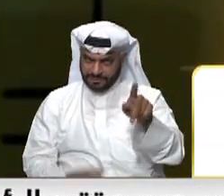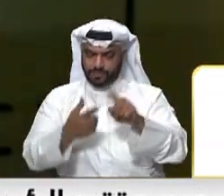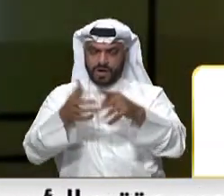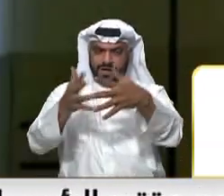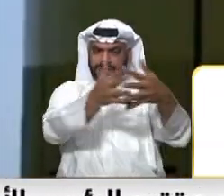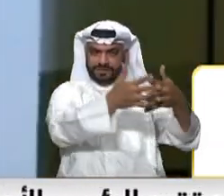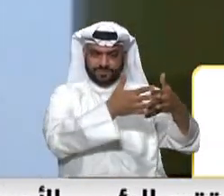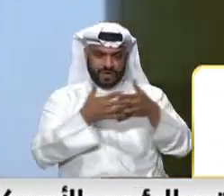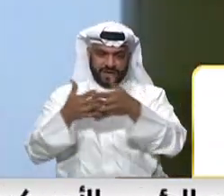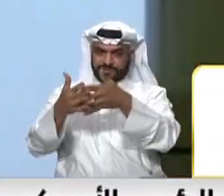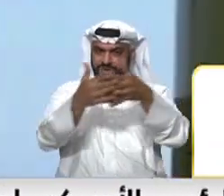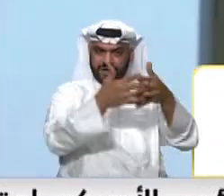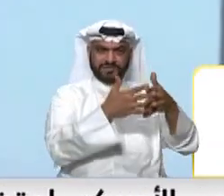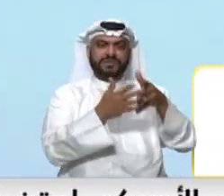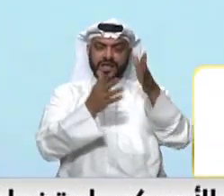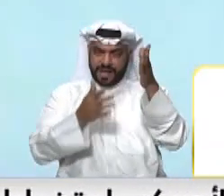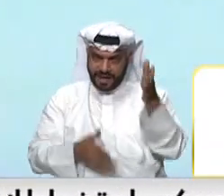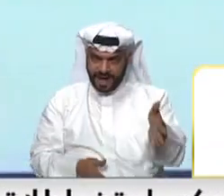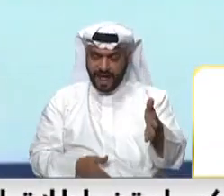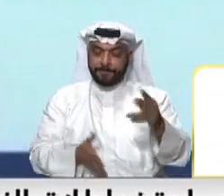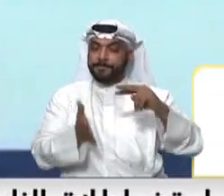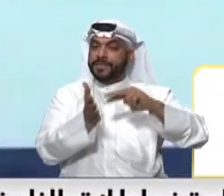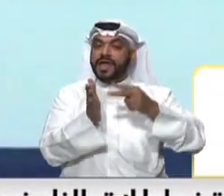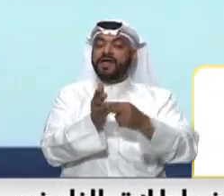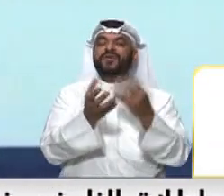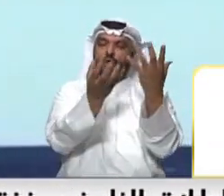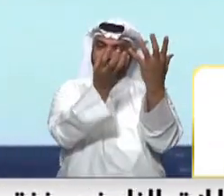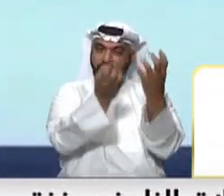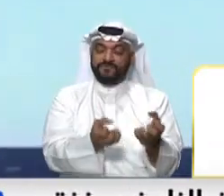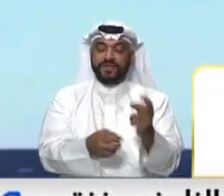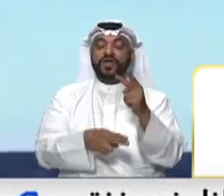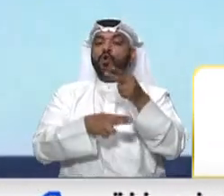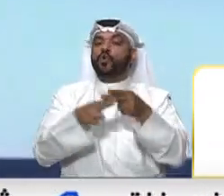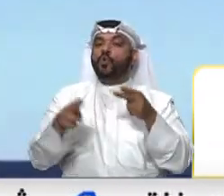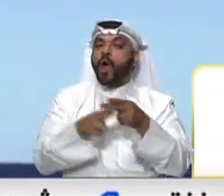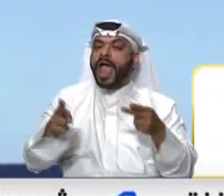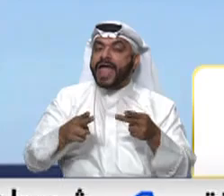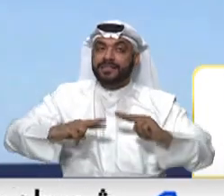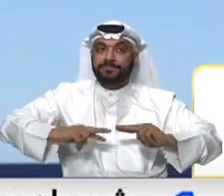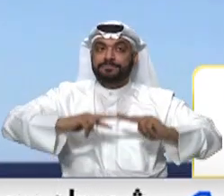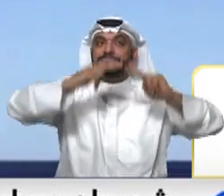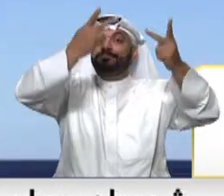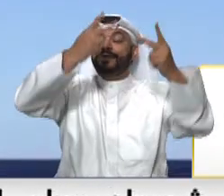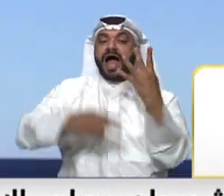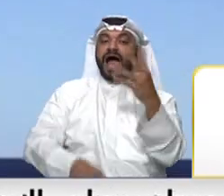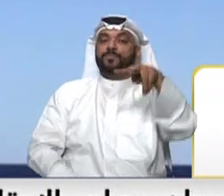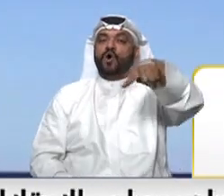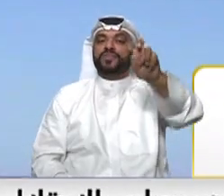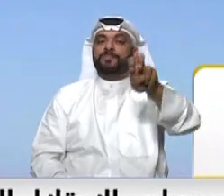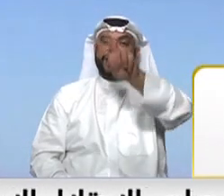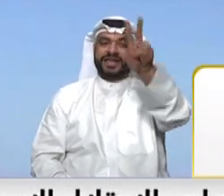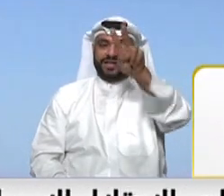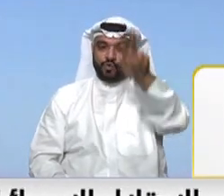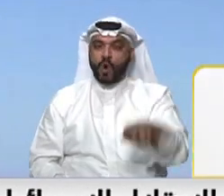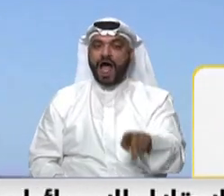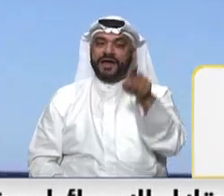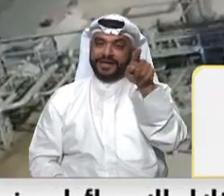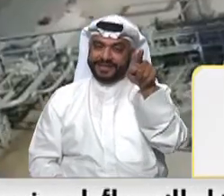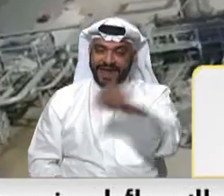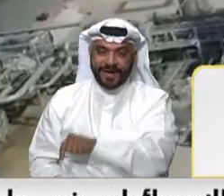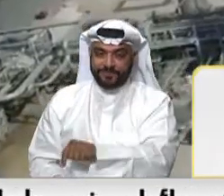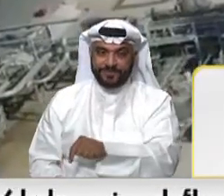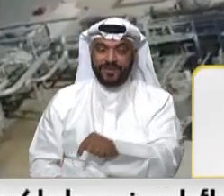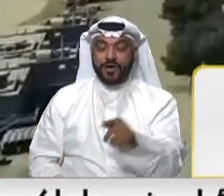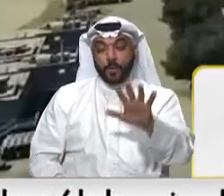تخلي تحالف اوبك بلس عن بعض القيود الطوعيه على الانتاج بحلول نهايه سبتمبر القادم فضلا